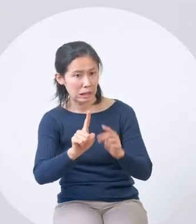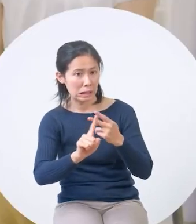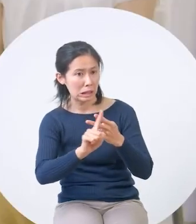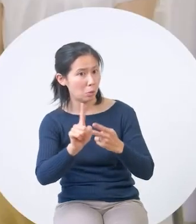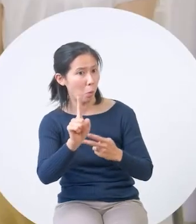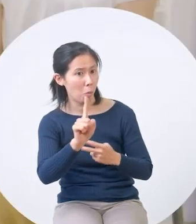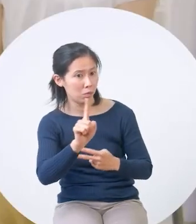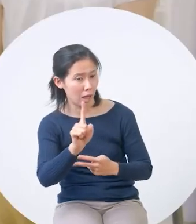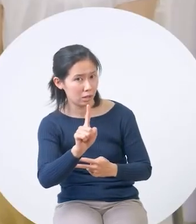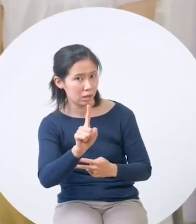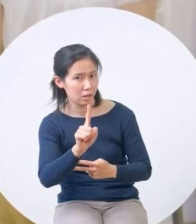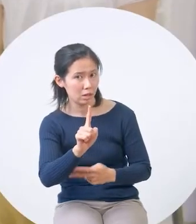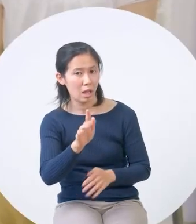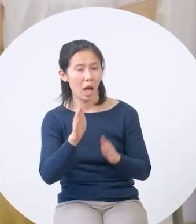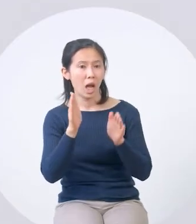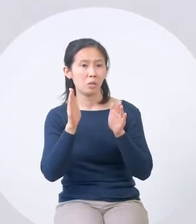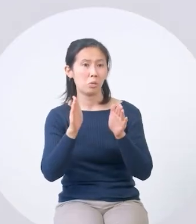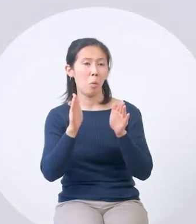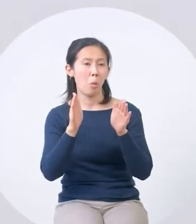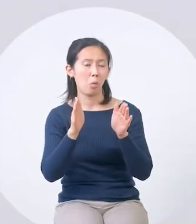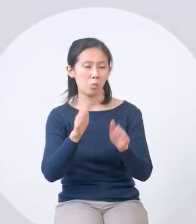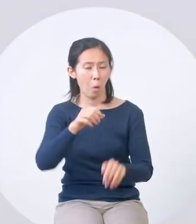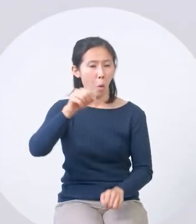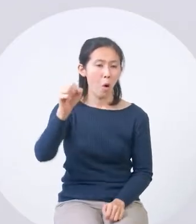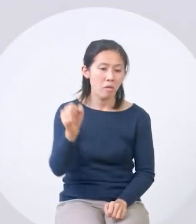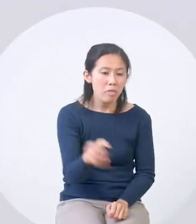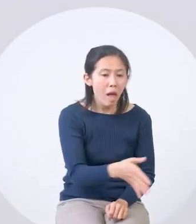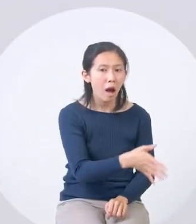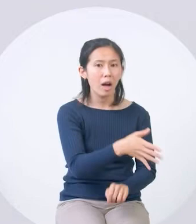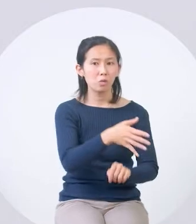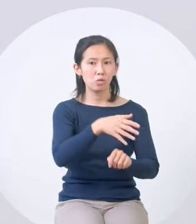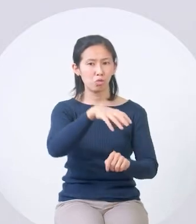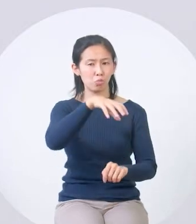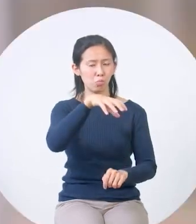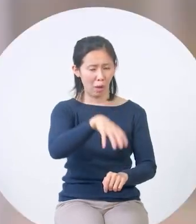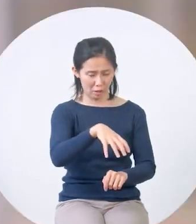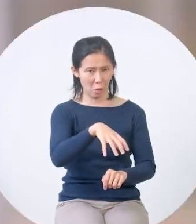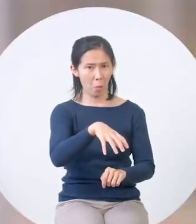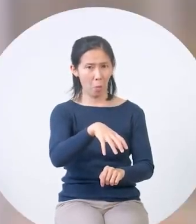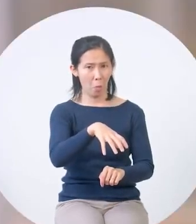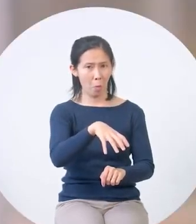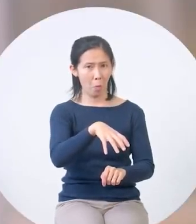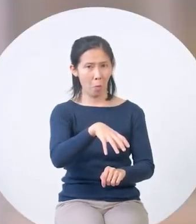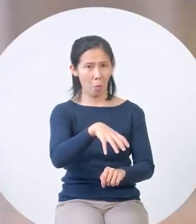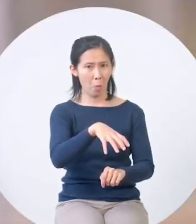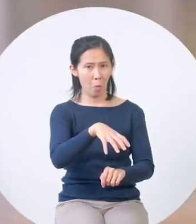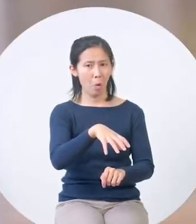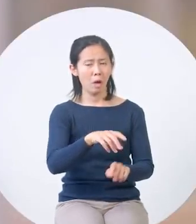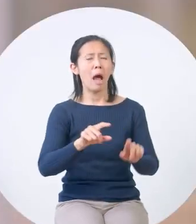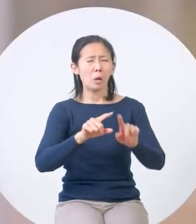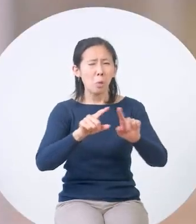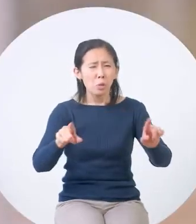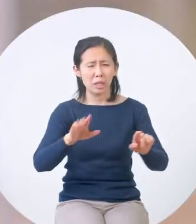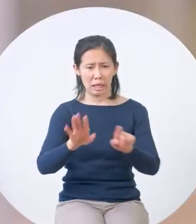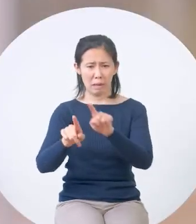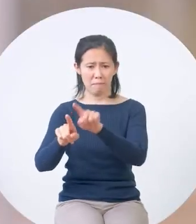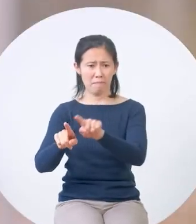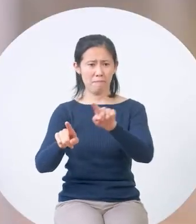ちで、ちょうど流す位置にあるボタンなんです。当然なんです